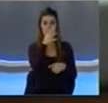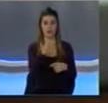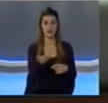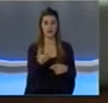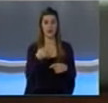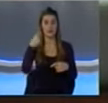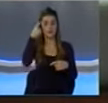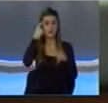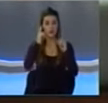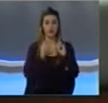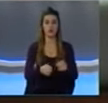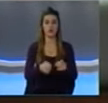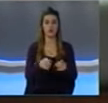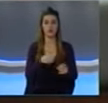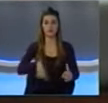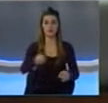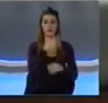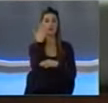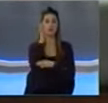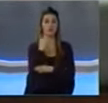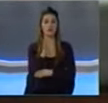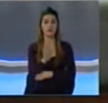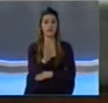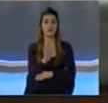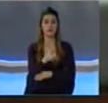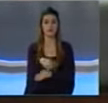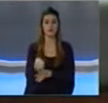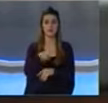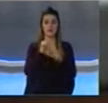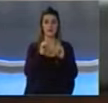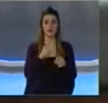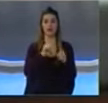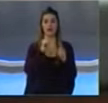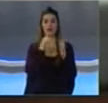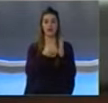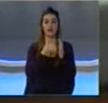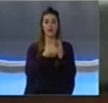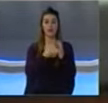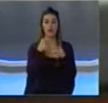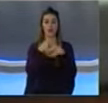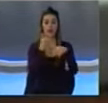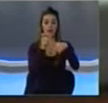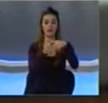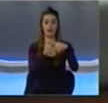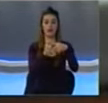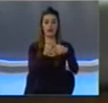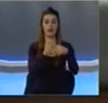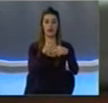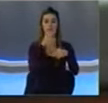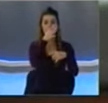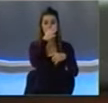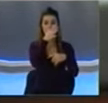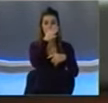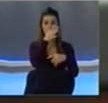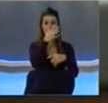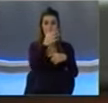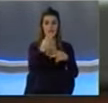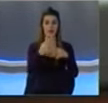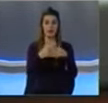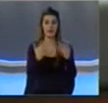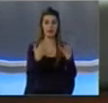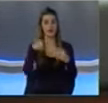fuqishëm në deputetët që as të përdoret as të gjendet e shkruar në këto dokumente, besoj që